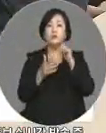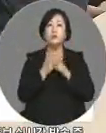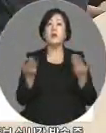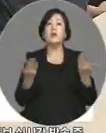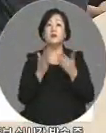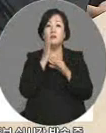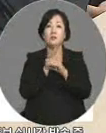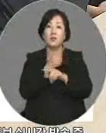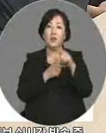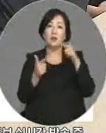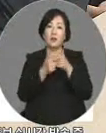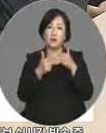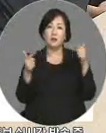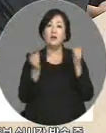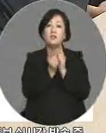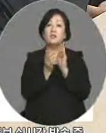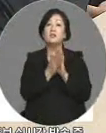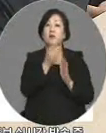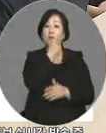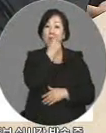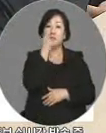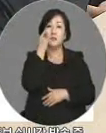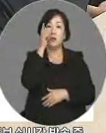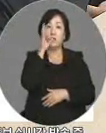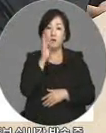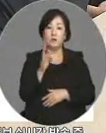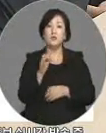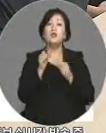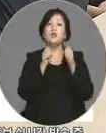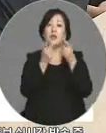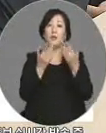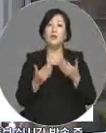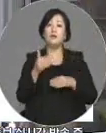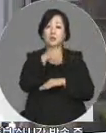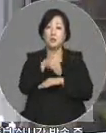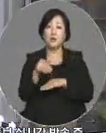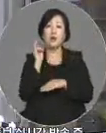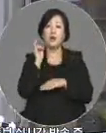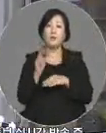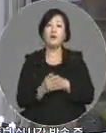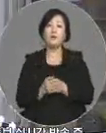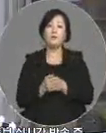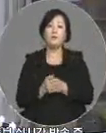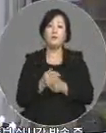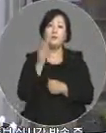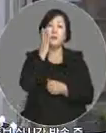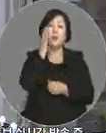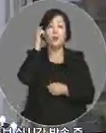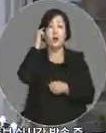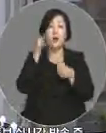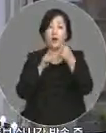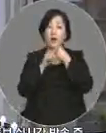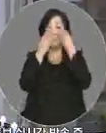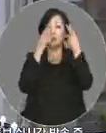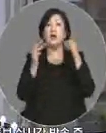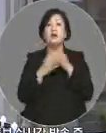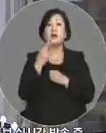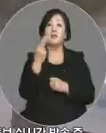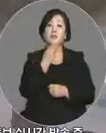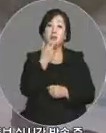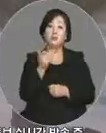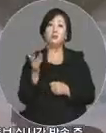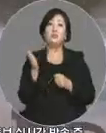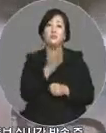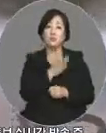성공적이라는 것을 실증할 수 있는 그러한 계기가 되었으면 합니다. 울산과학대는 2017년부터